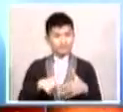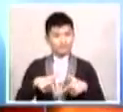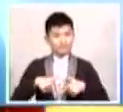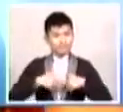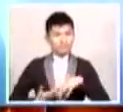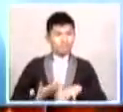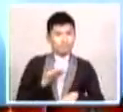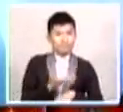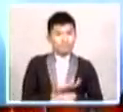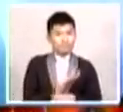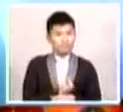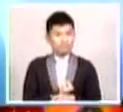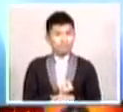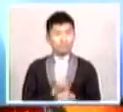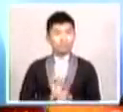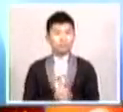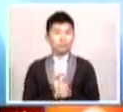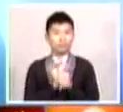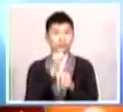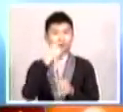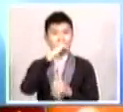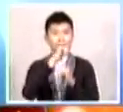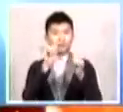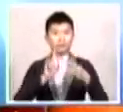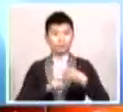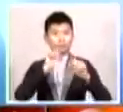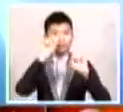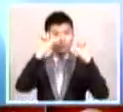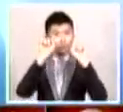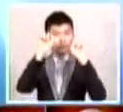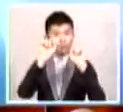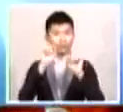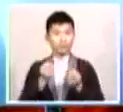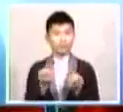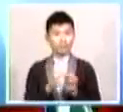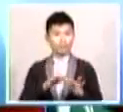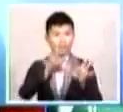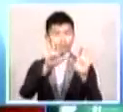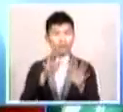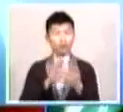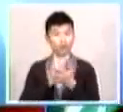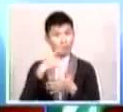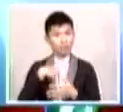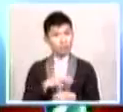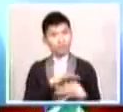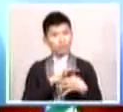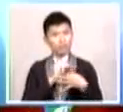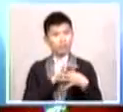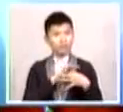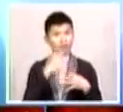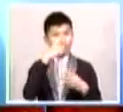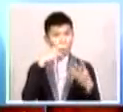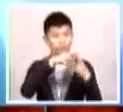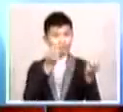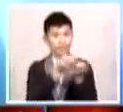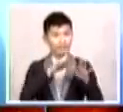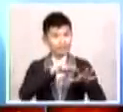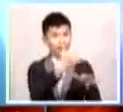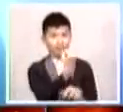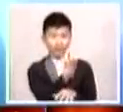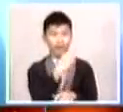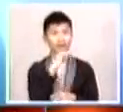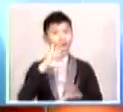投入推动台湾的民主运动。此后呢，我一直密切注意欧洲的发展。英